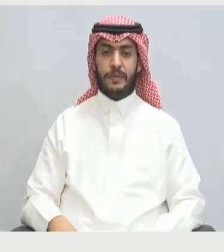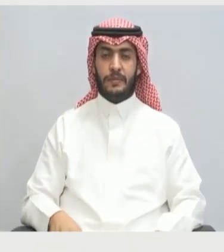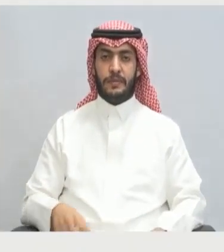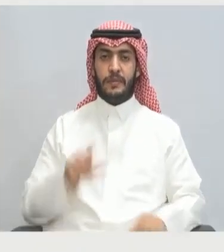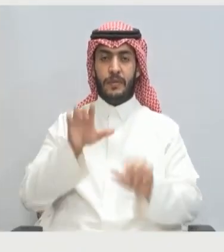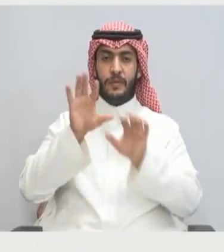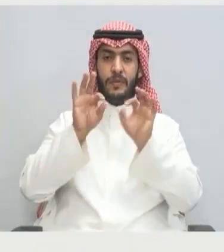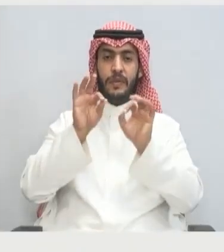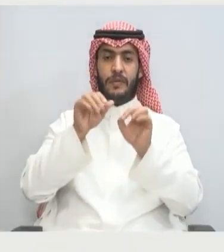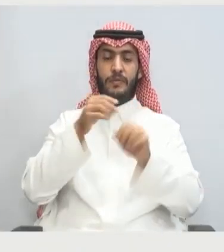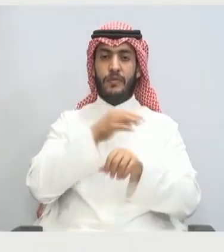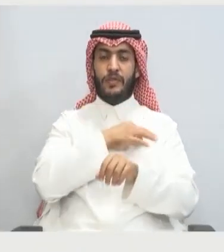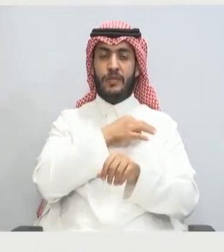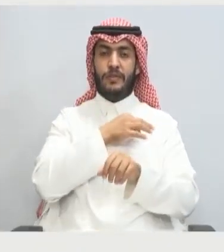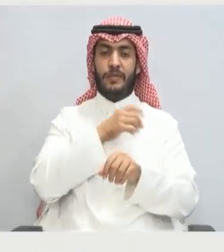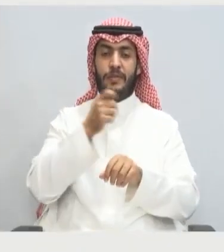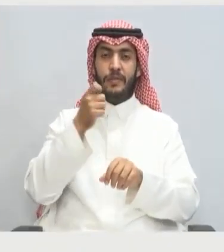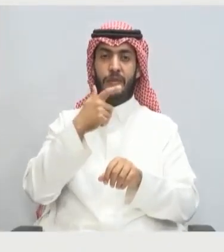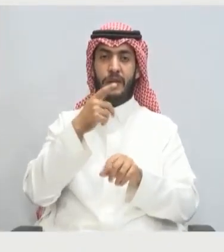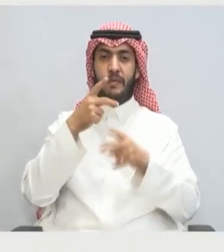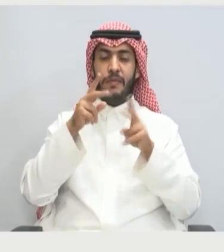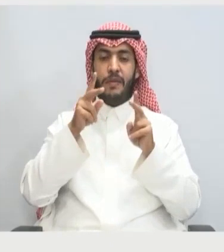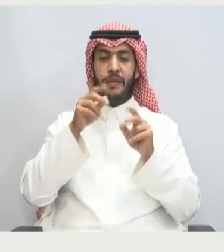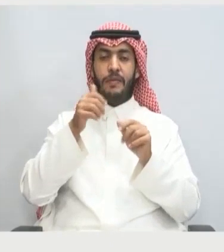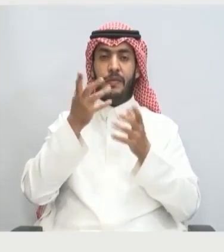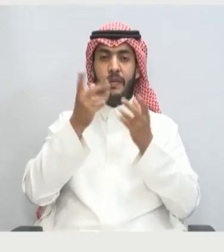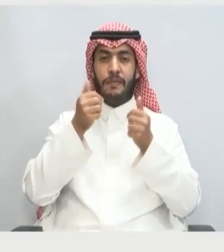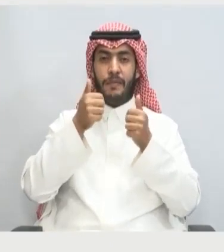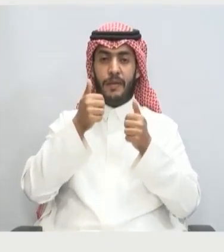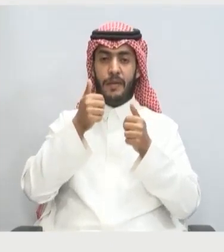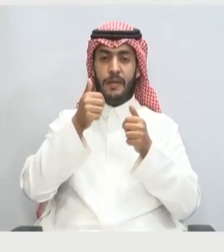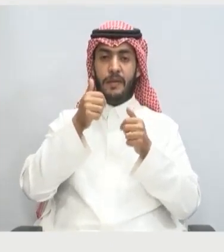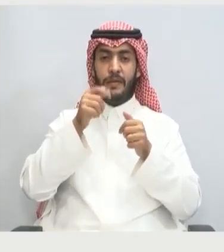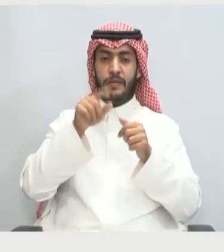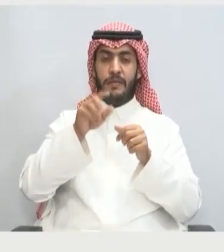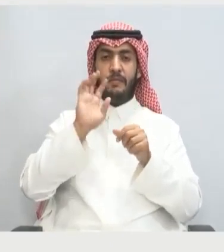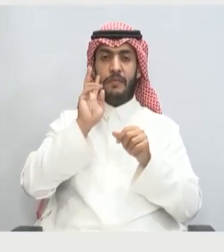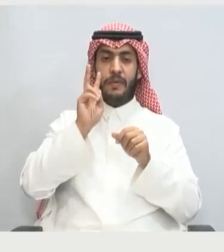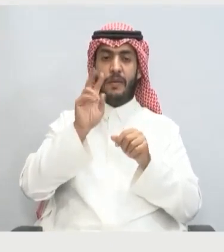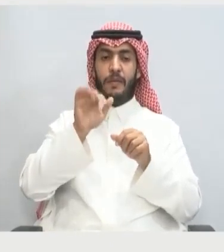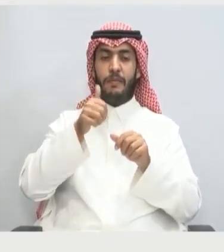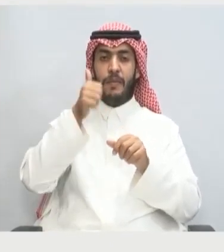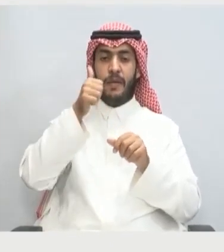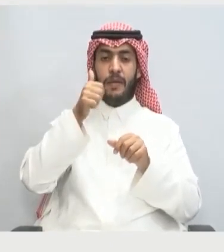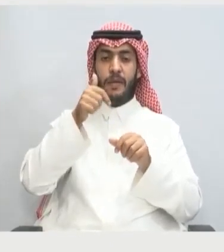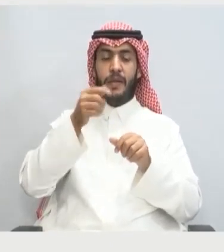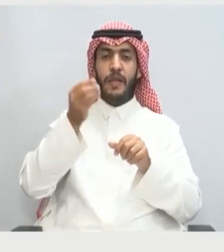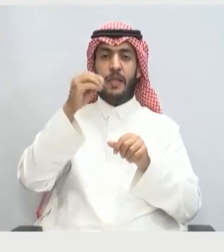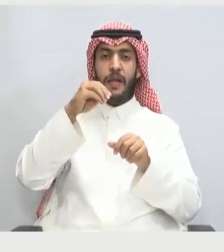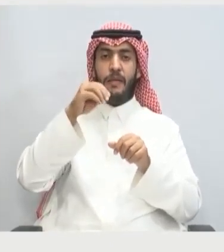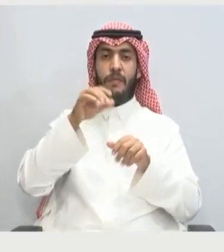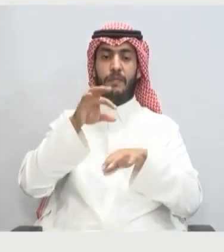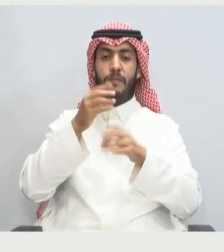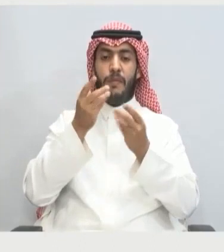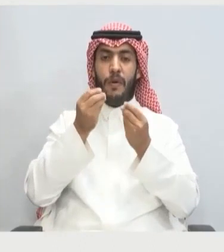انها تحدد تجريبيا السرعه الابتدائيه ايضا تقيس سرعه التفاعل في اللحظه التي يتم فيها اضافه